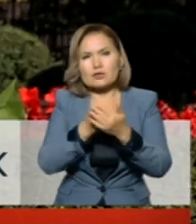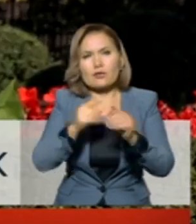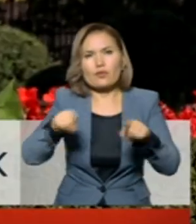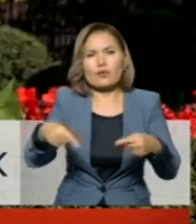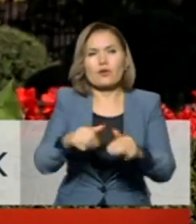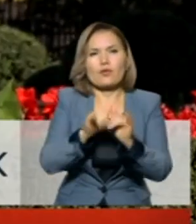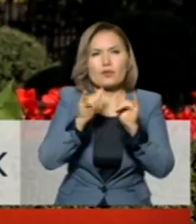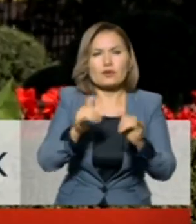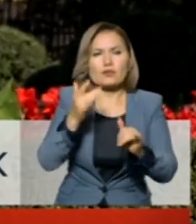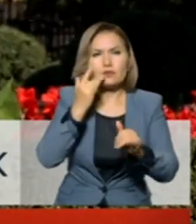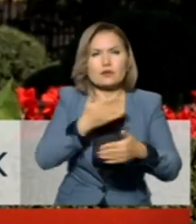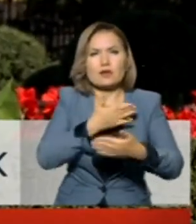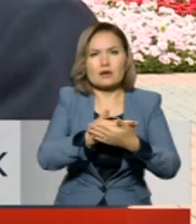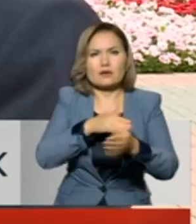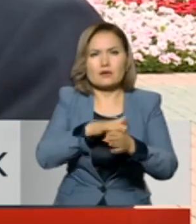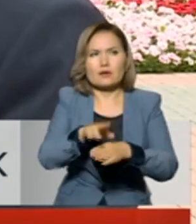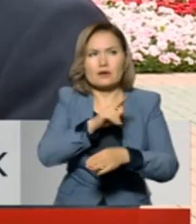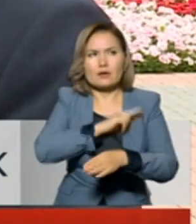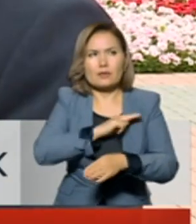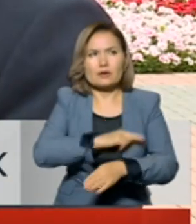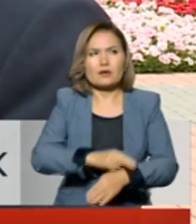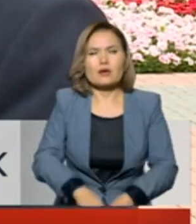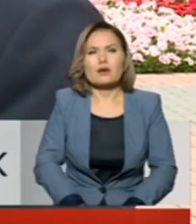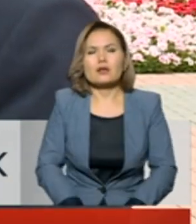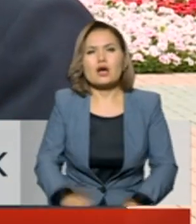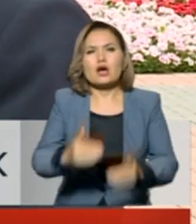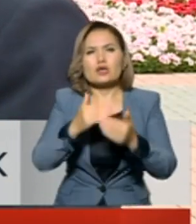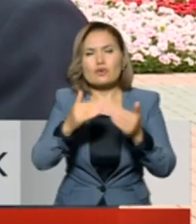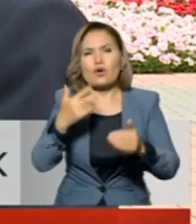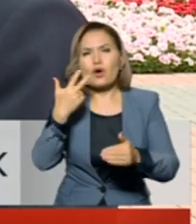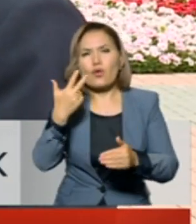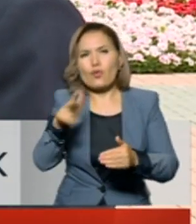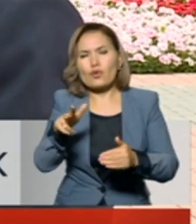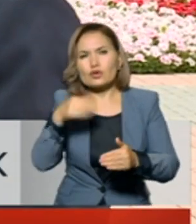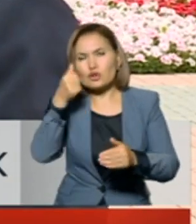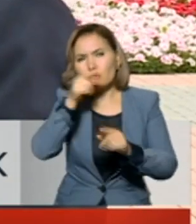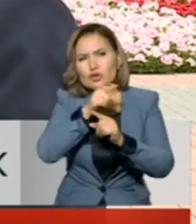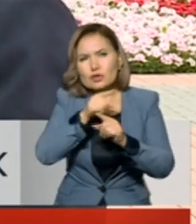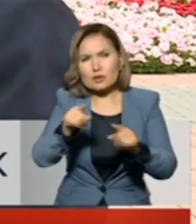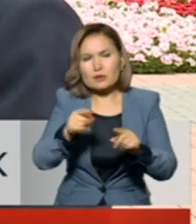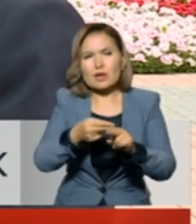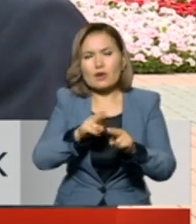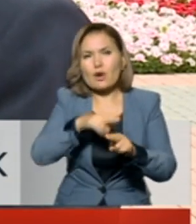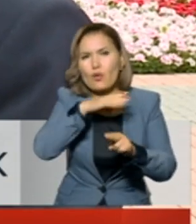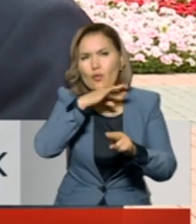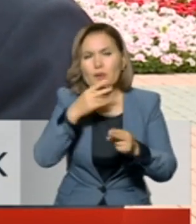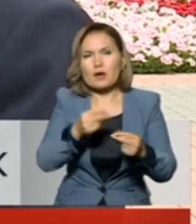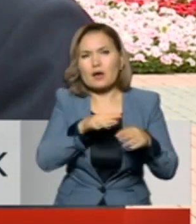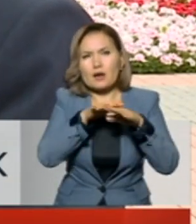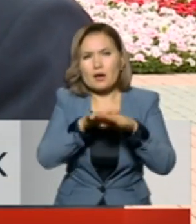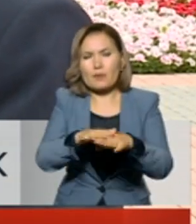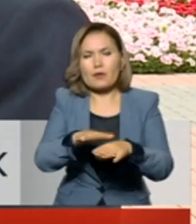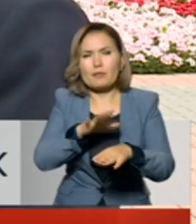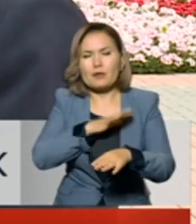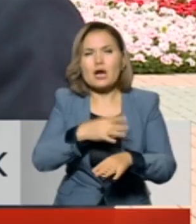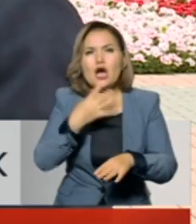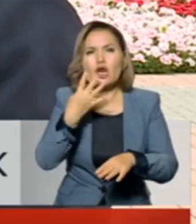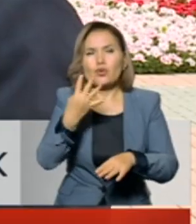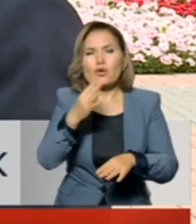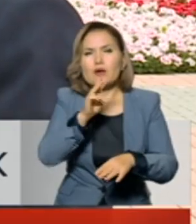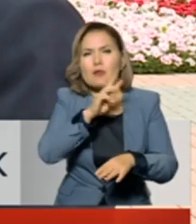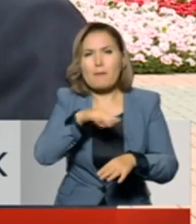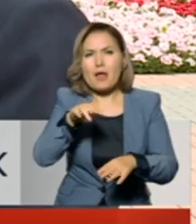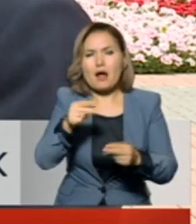бөлуді қалыпты үрдіске айналдырған. Соңғы 10 шақ жылдың көлемінде көптеген қаражат салдық. Қазір енді 4 миллиардтың үстіне шығып